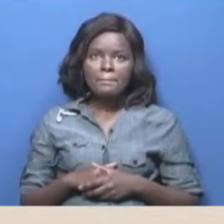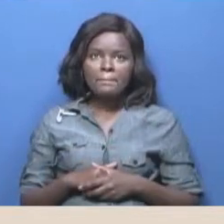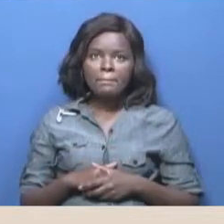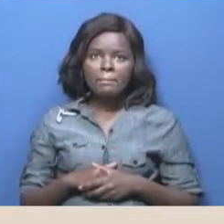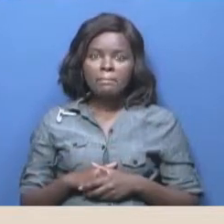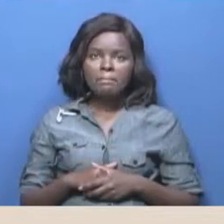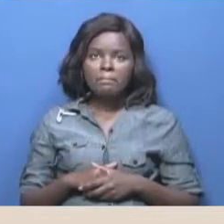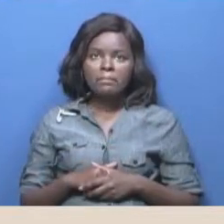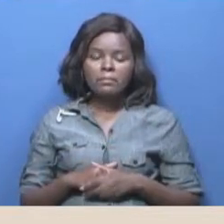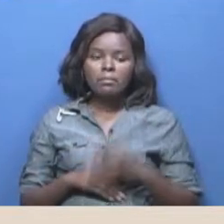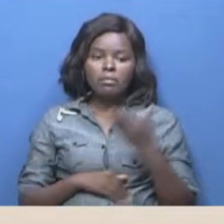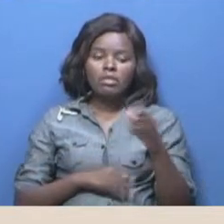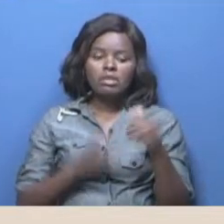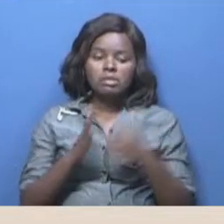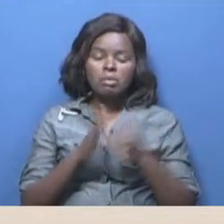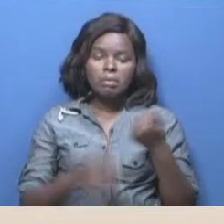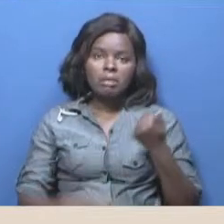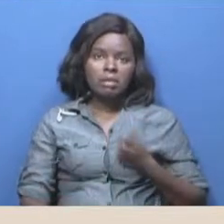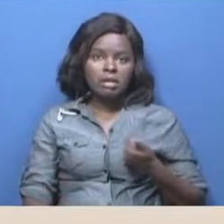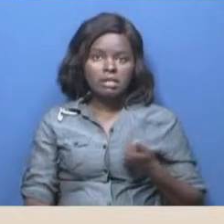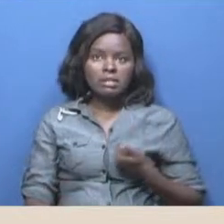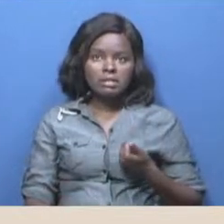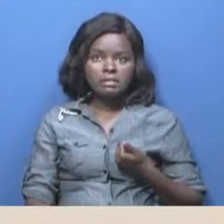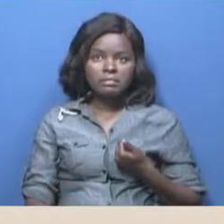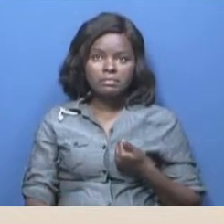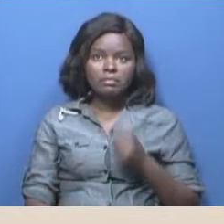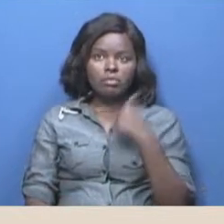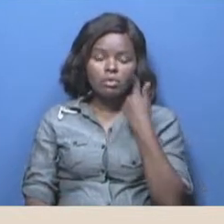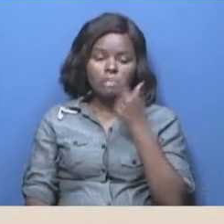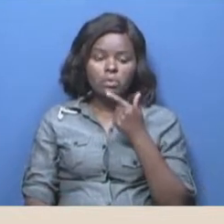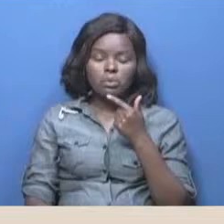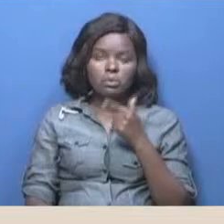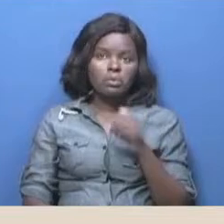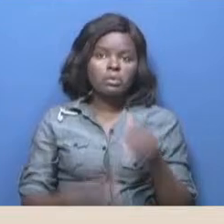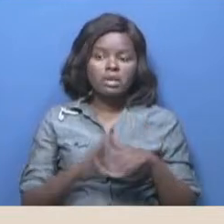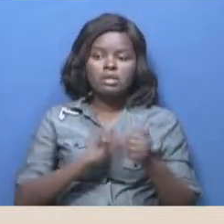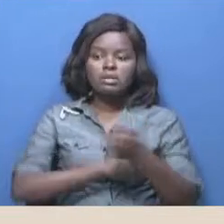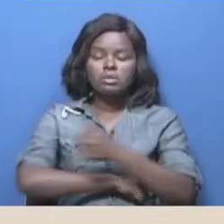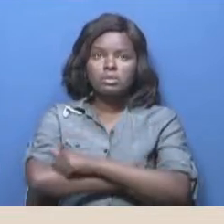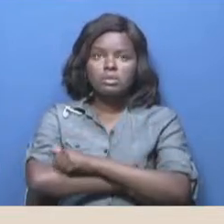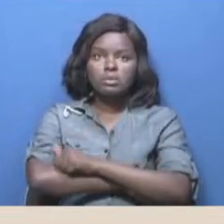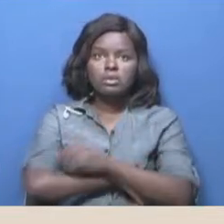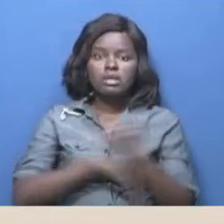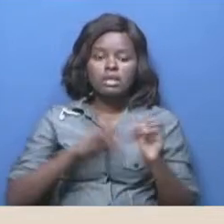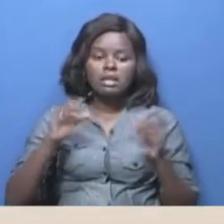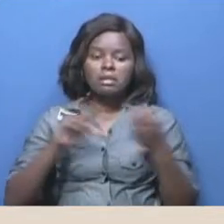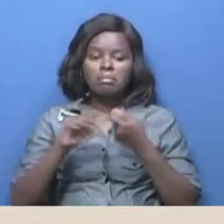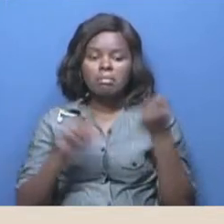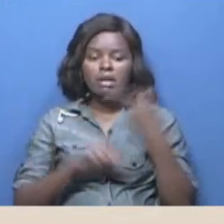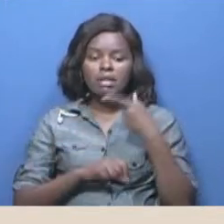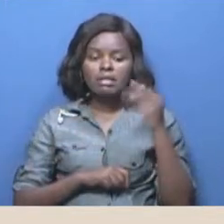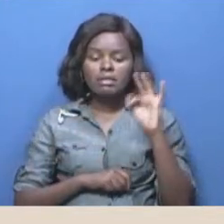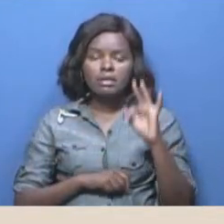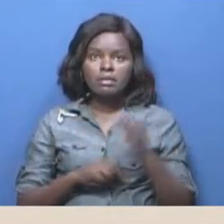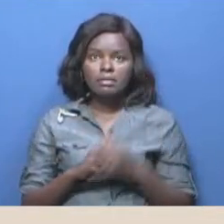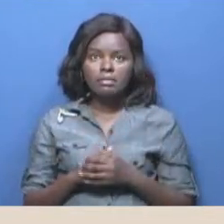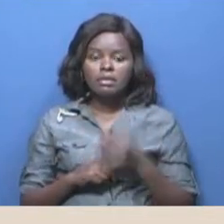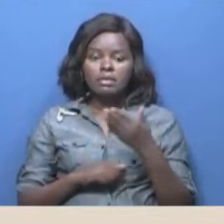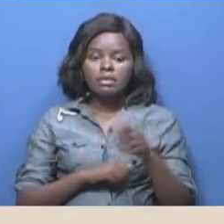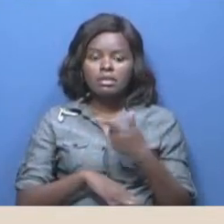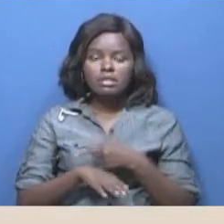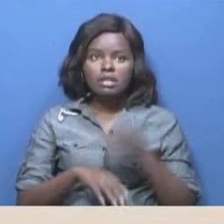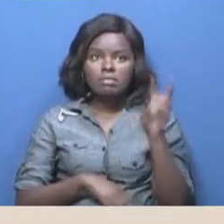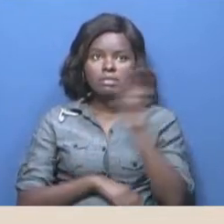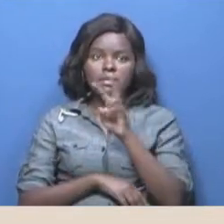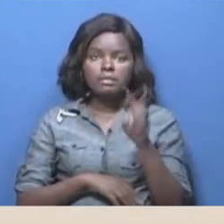njanga wasichana ambao wanja kuwa shule kuanzia March. Wakati huu